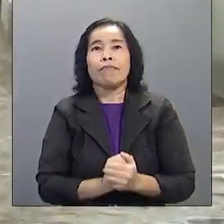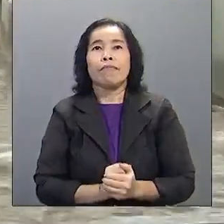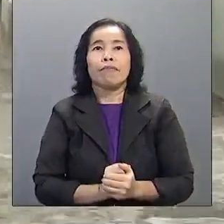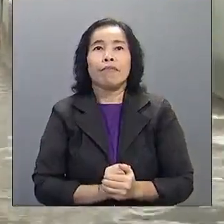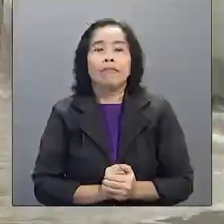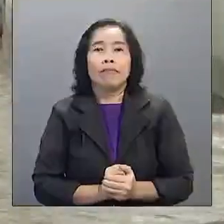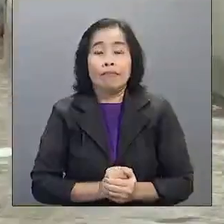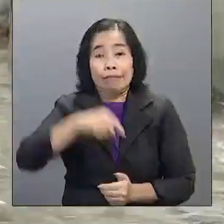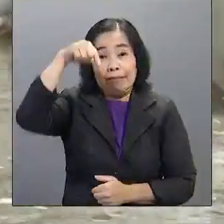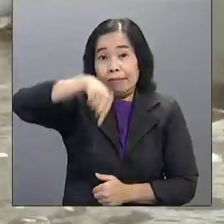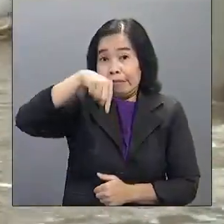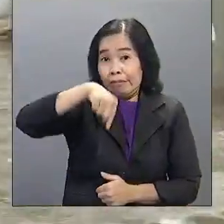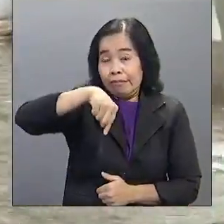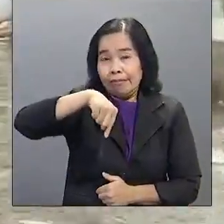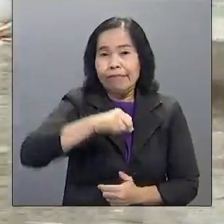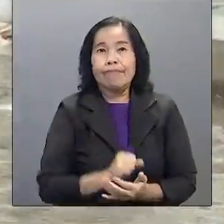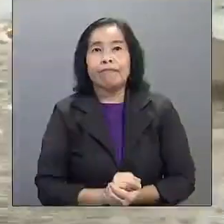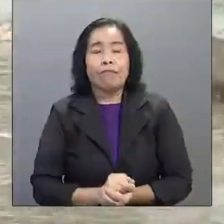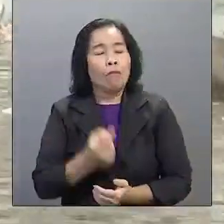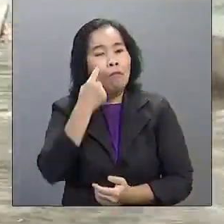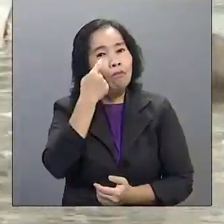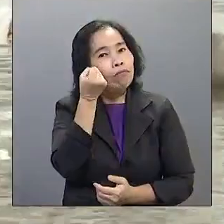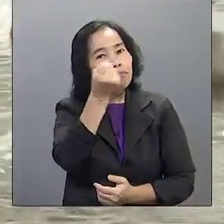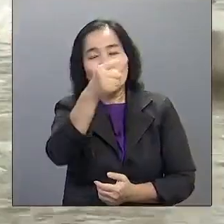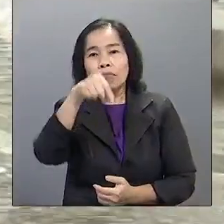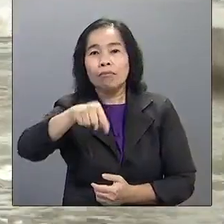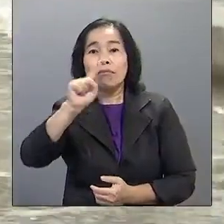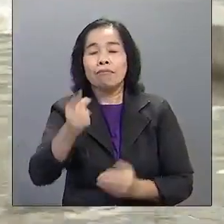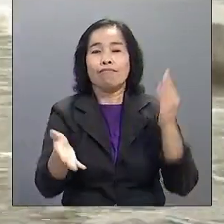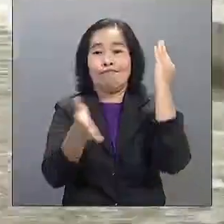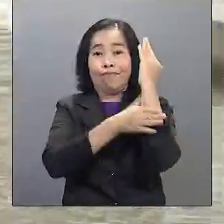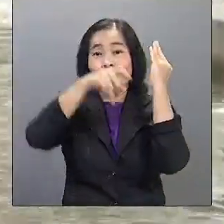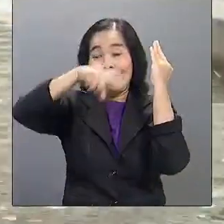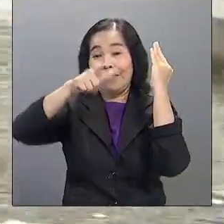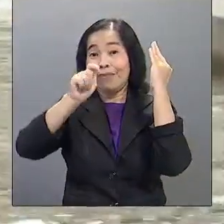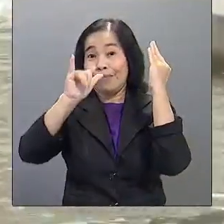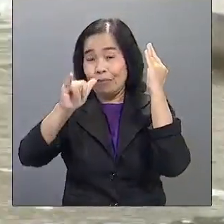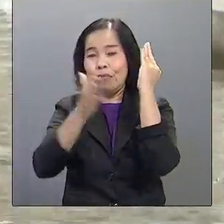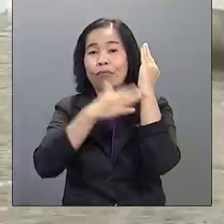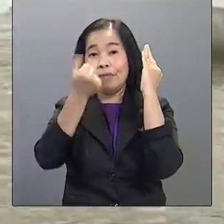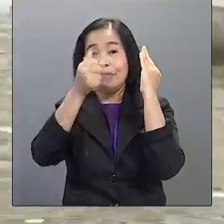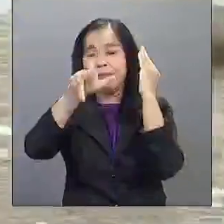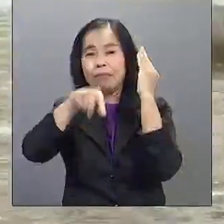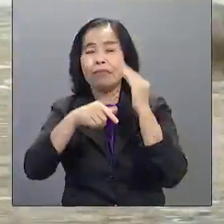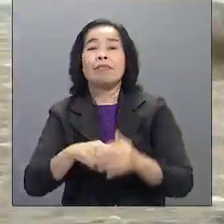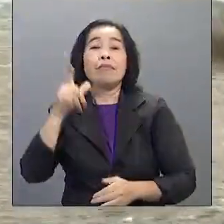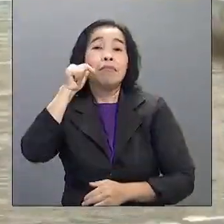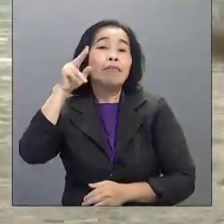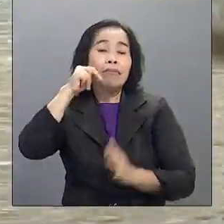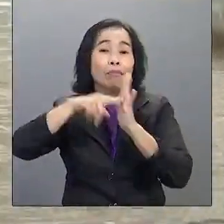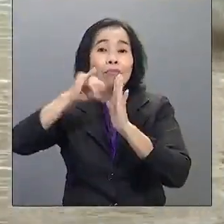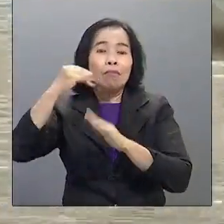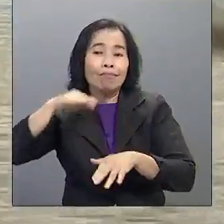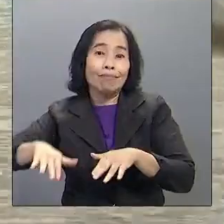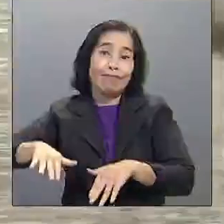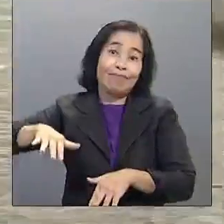และตรงจุดนี้นะคะพาคุณผู้ชมมาดูภาพสดๆค่ะอยู่ที่บริเวณซอยพิบูลสงคราม13ระดับน้ำจากเจ้าพระยาเนี่ยค่ะยังล้น